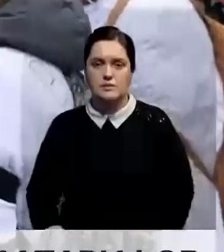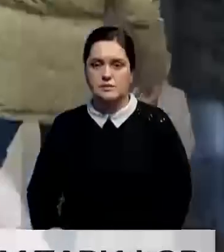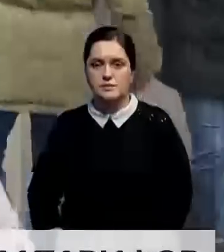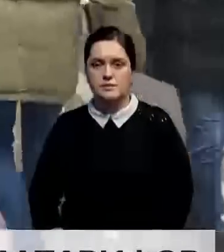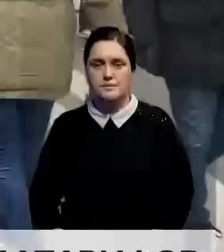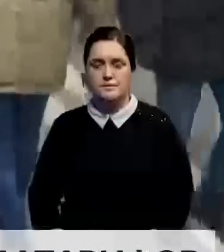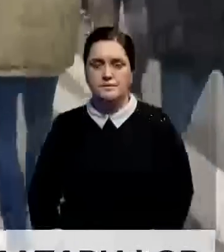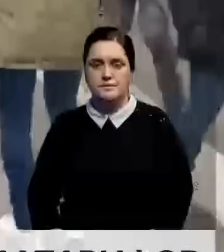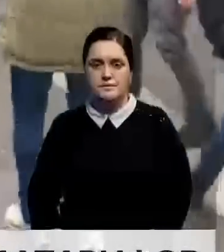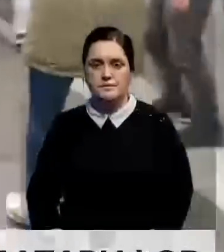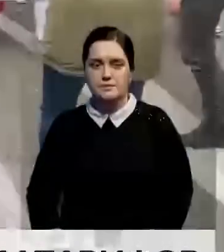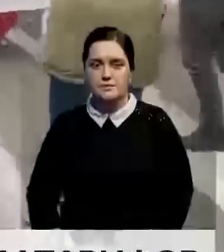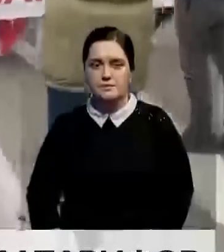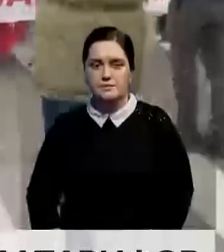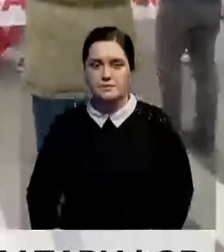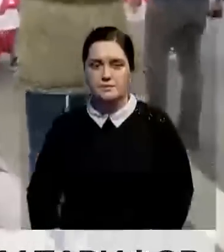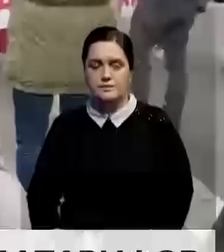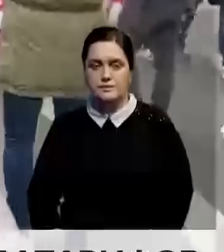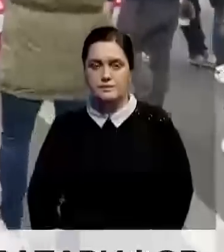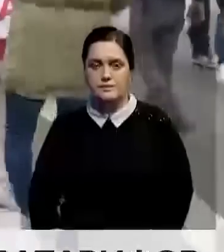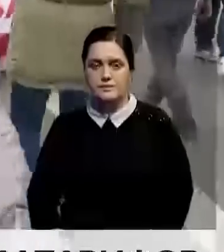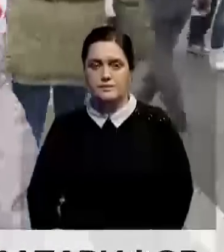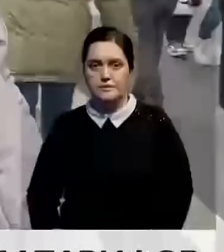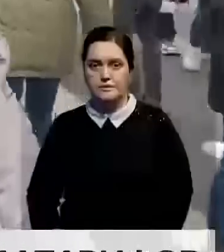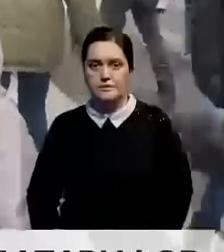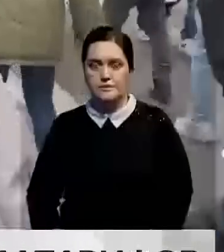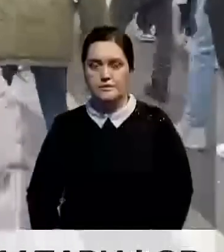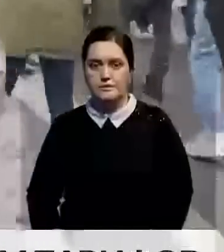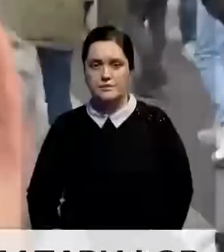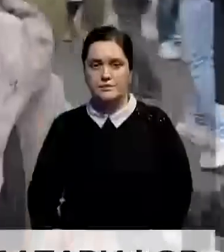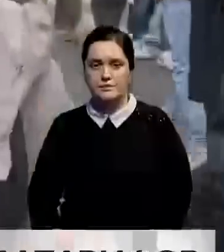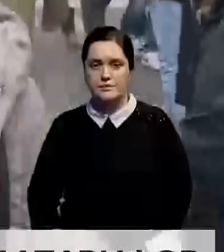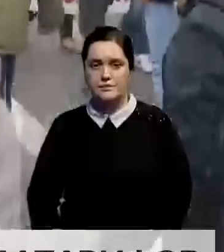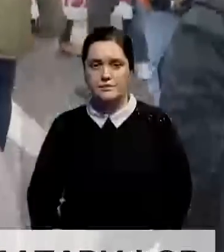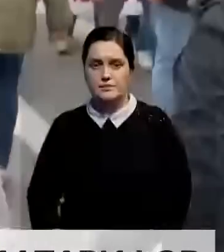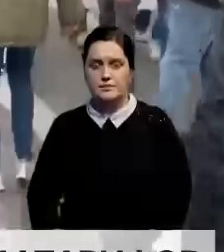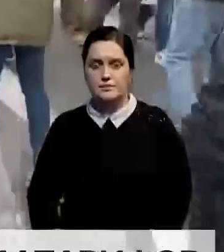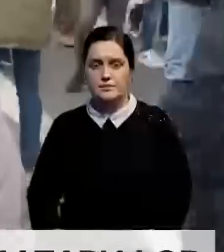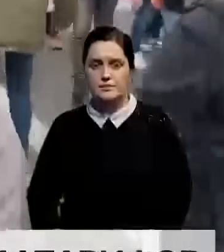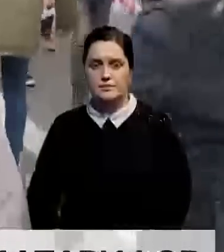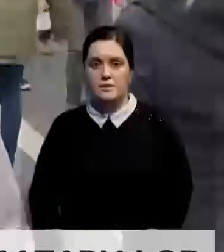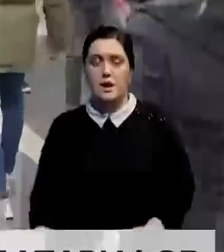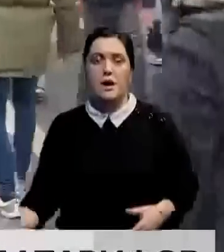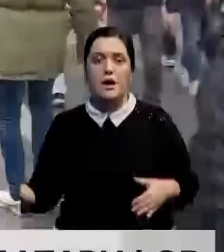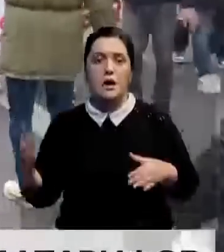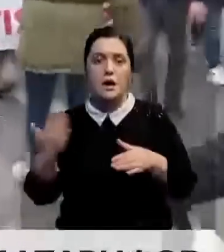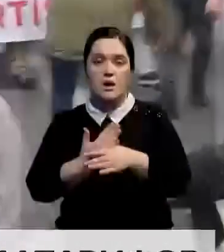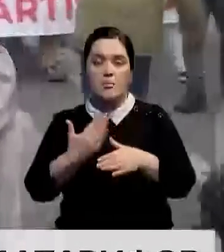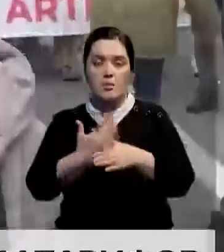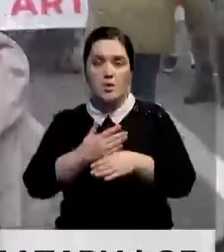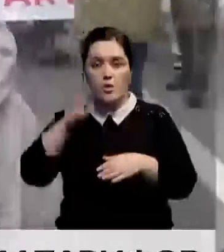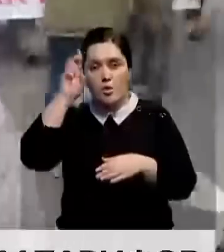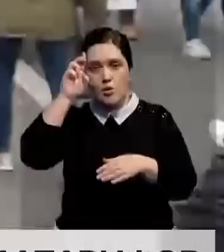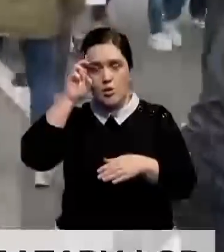Там, помощь, которую уже анонсировало государство,